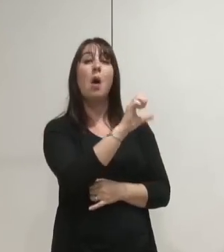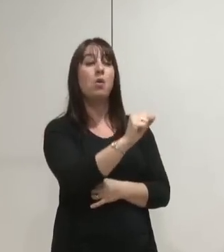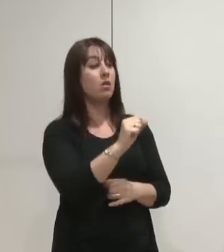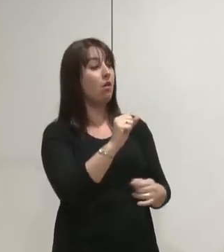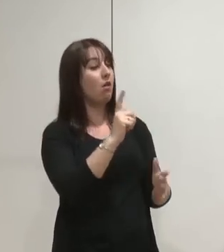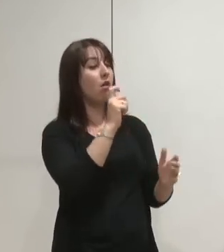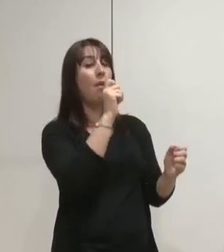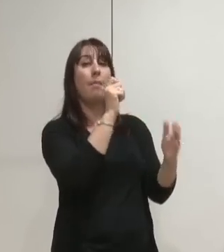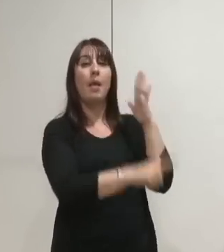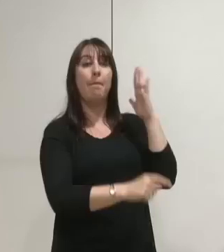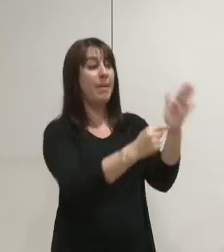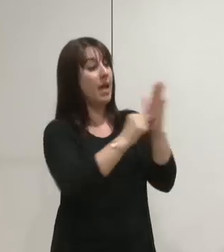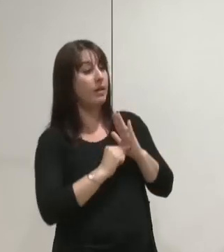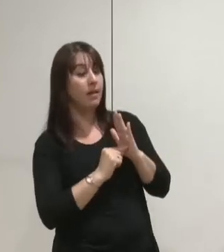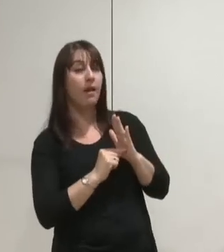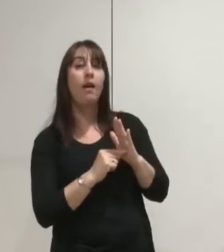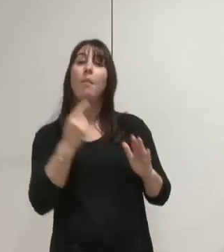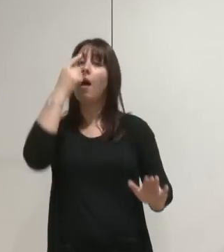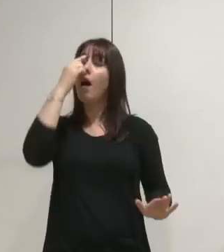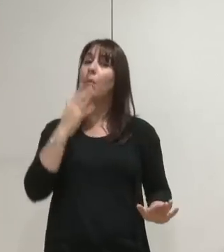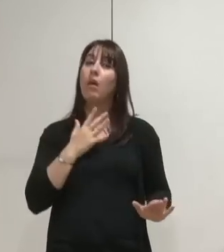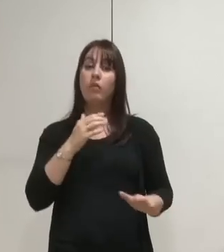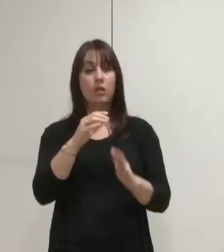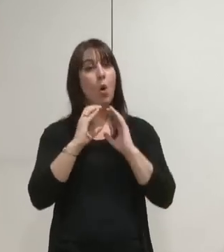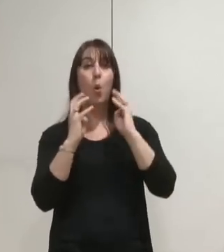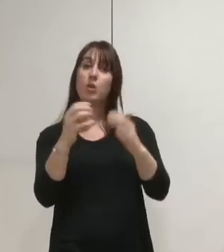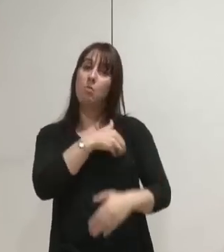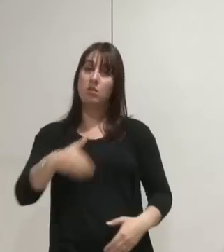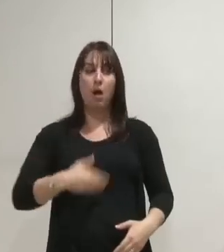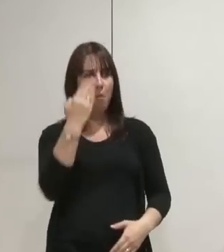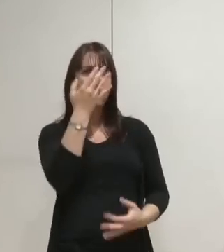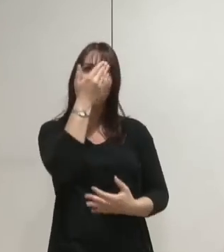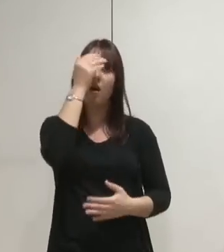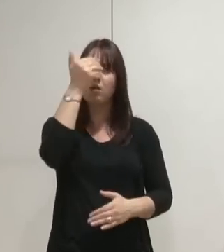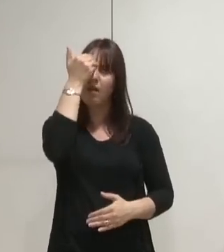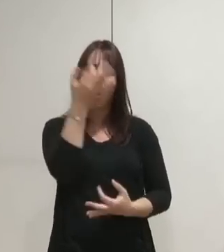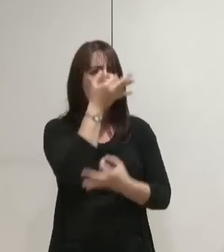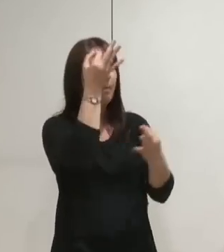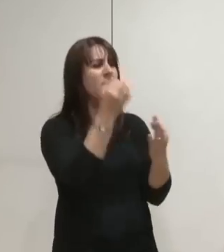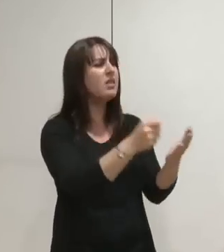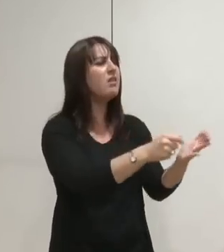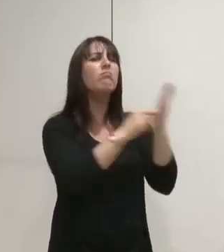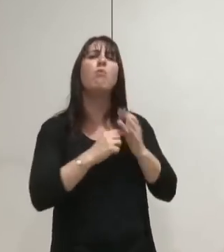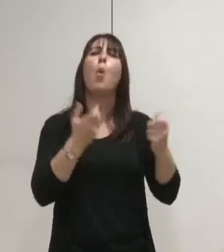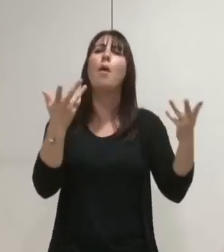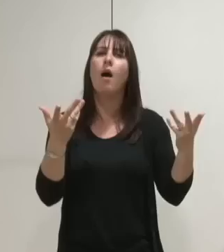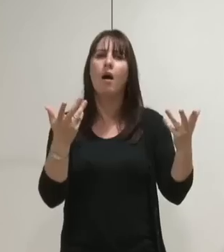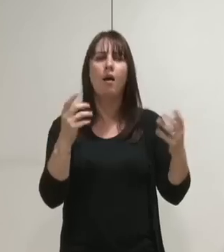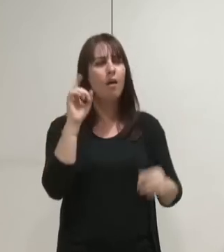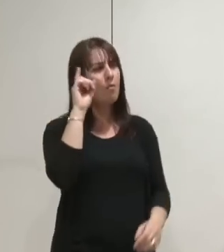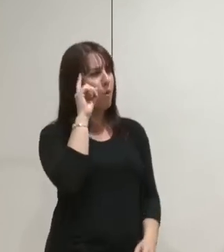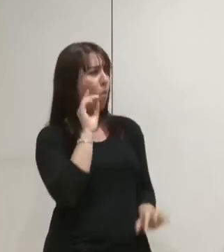pénalités mais je pense que le conseil municipal doit pouvoir connaître le montant de ces pénalités parce que vous voyez j'ai un petit peu